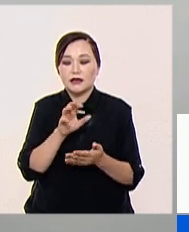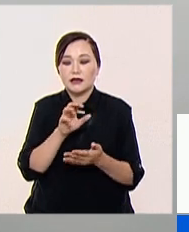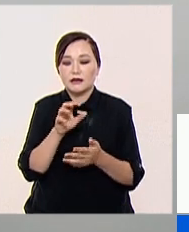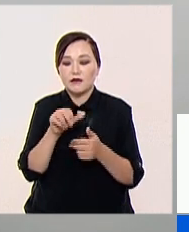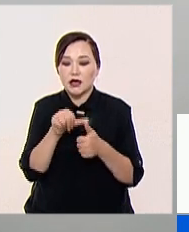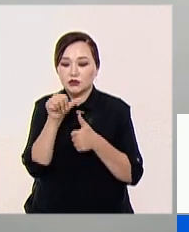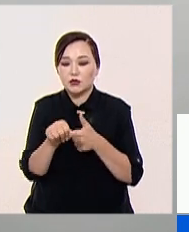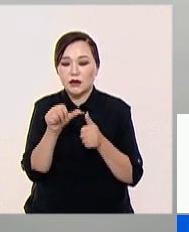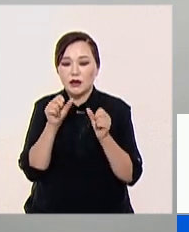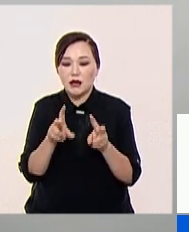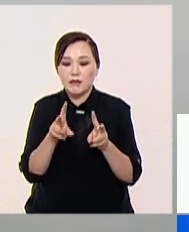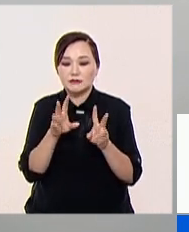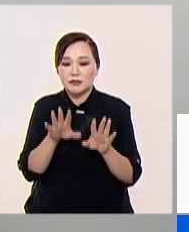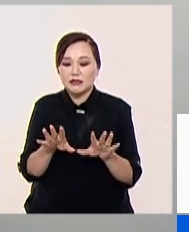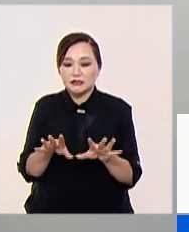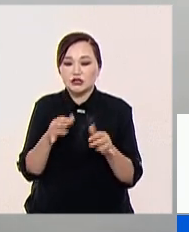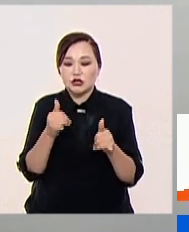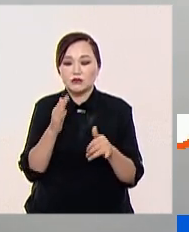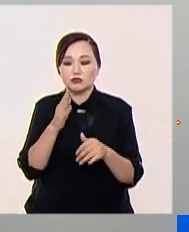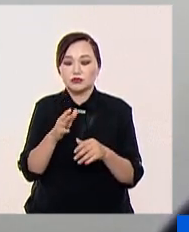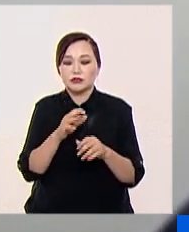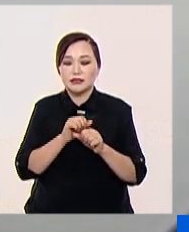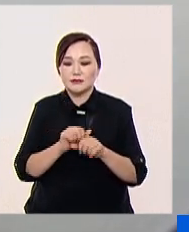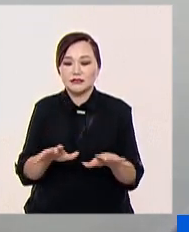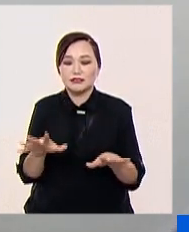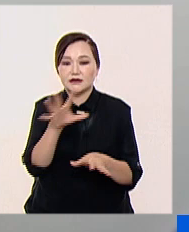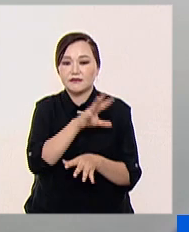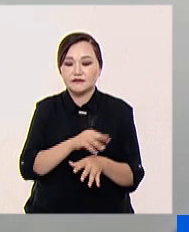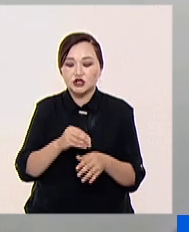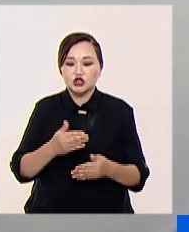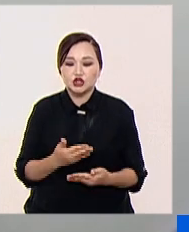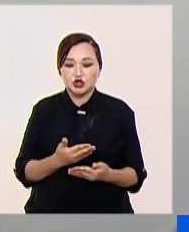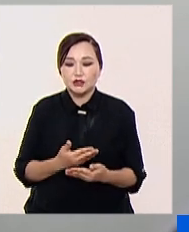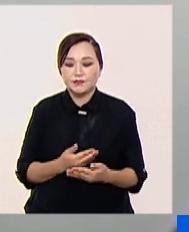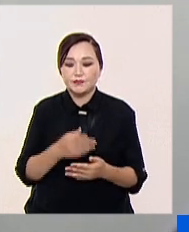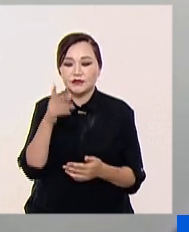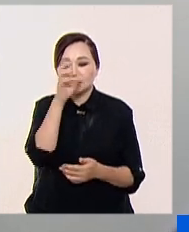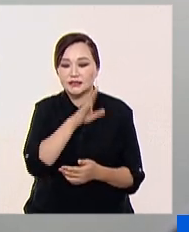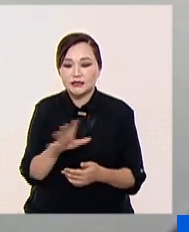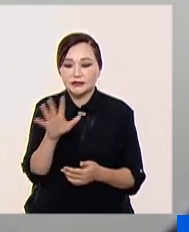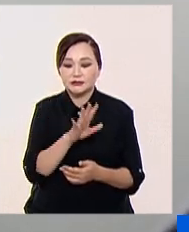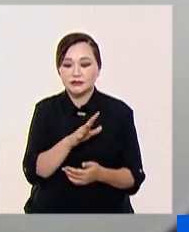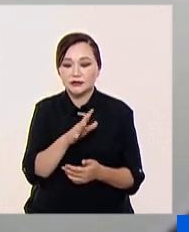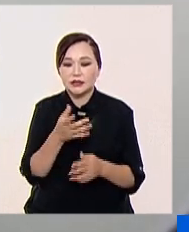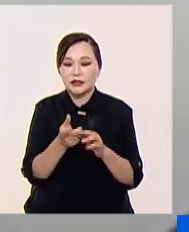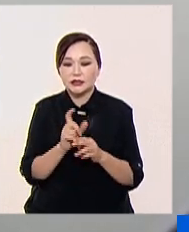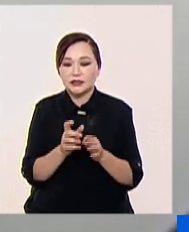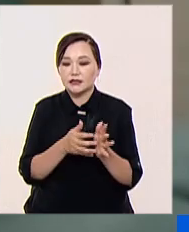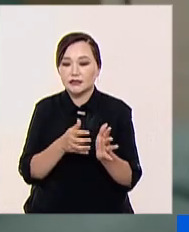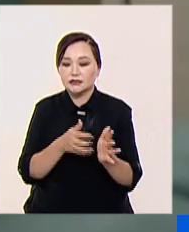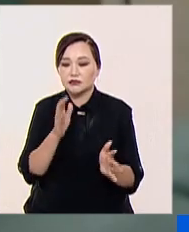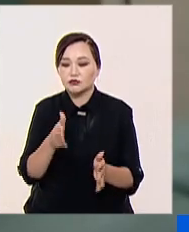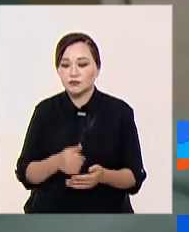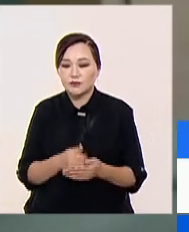в особых опасных условиях труда, то теперь будут распространяться на всех жителей страны. Но это